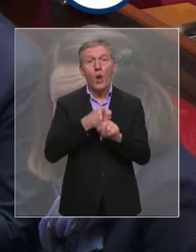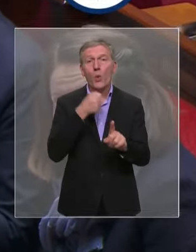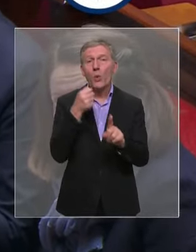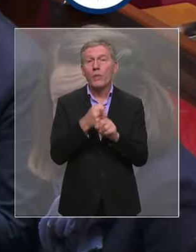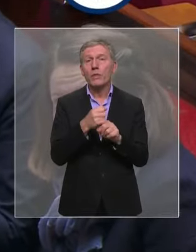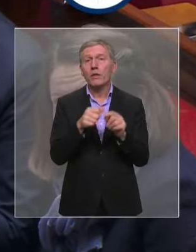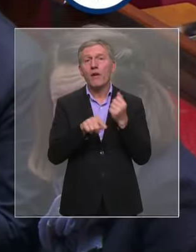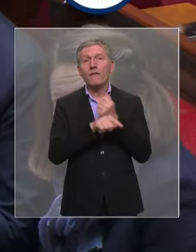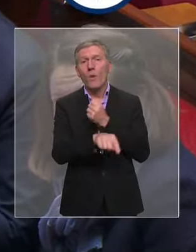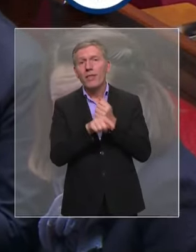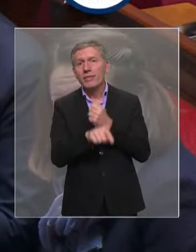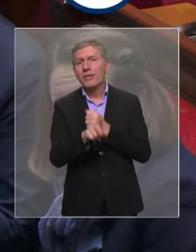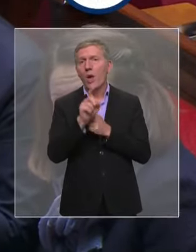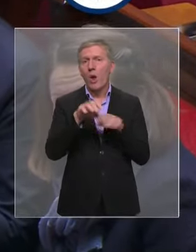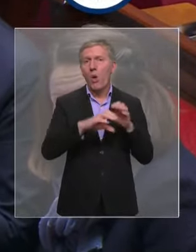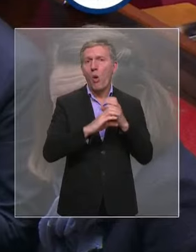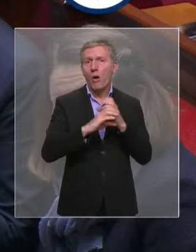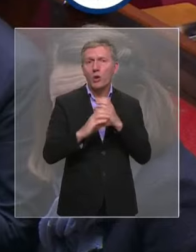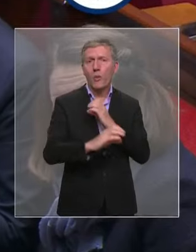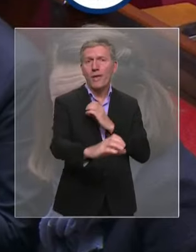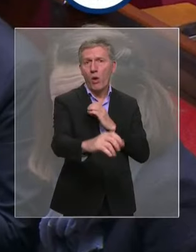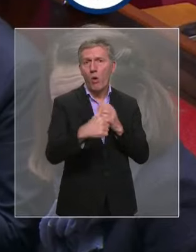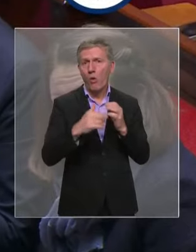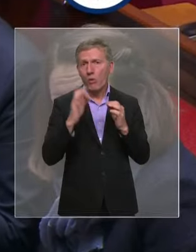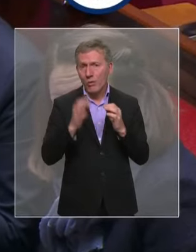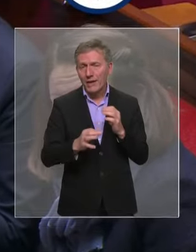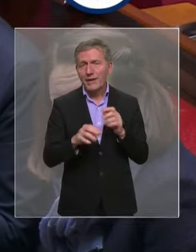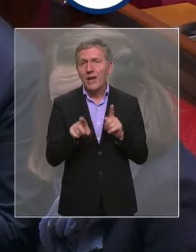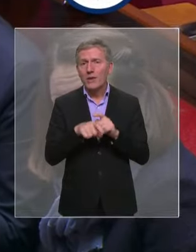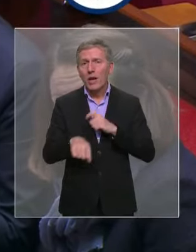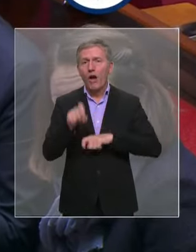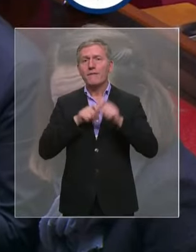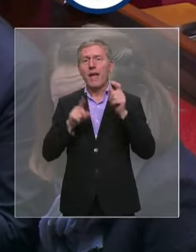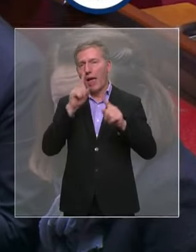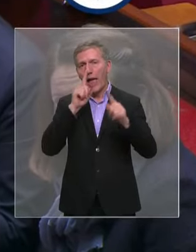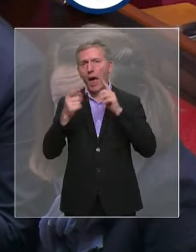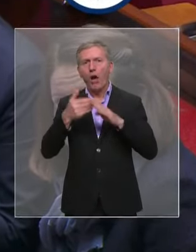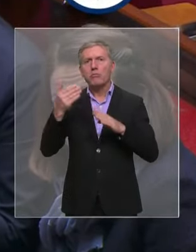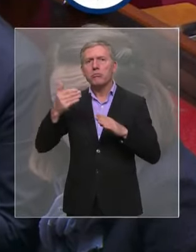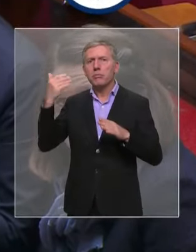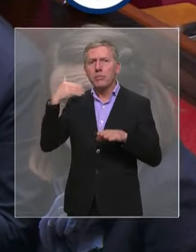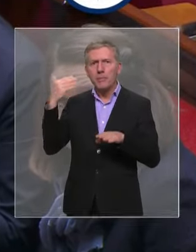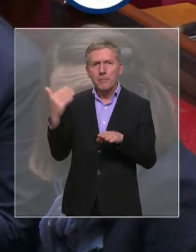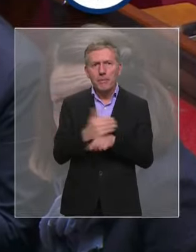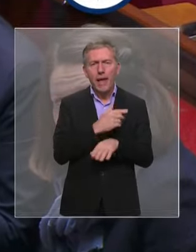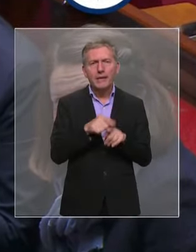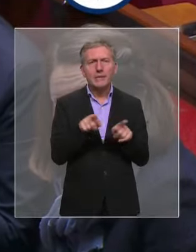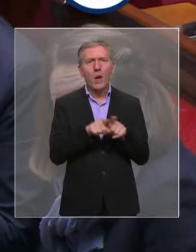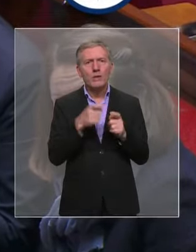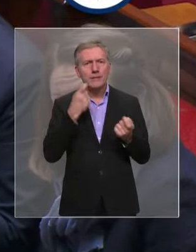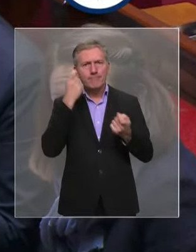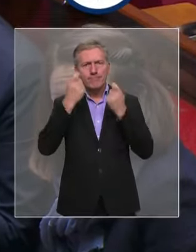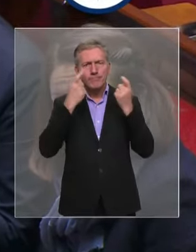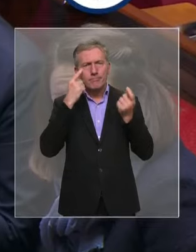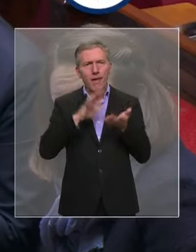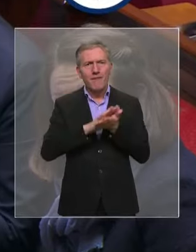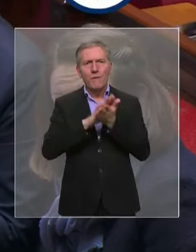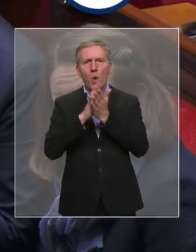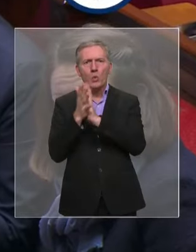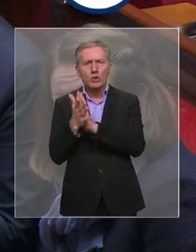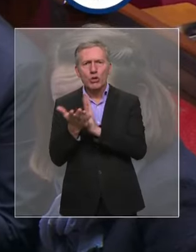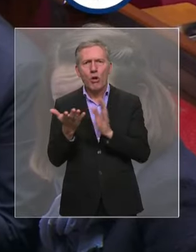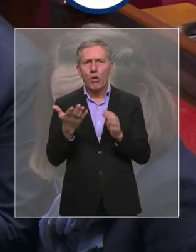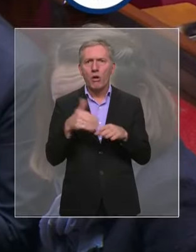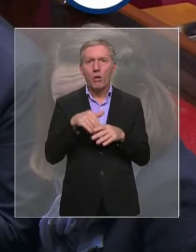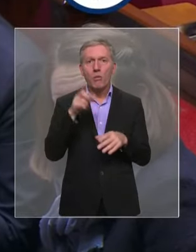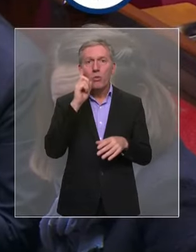les fuites dans les canalisations, vous l'avez dit, revenir sur les erreurs du passé, s'interroger sur les évolutions de pratiques, parce que